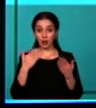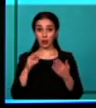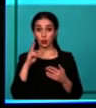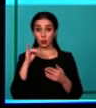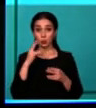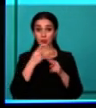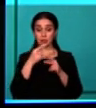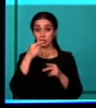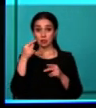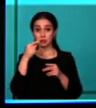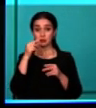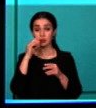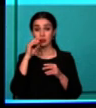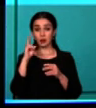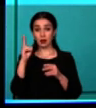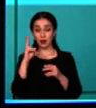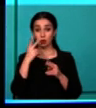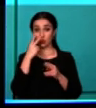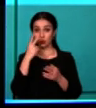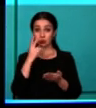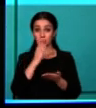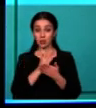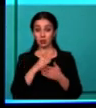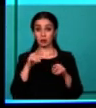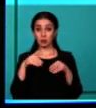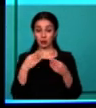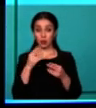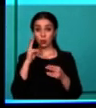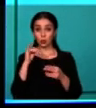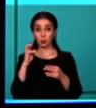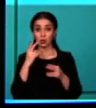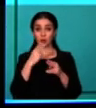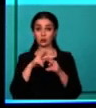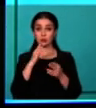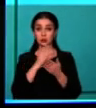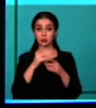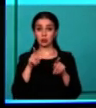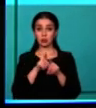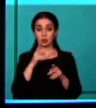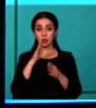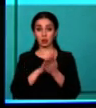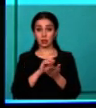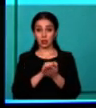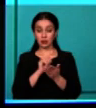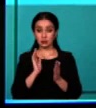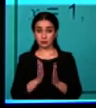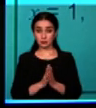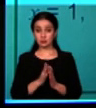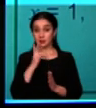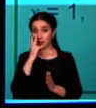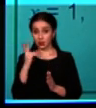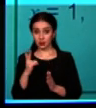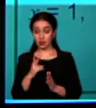x ayru x0 k darajasi ko'rinishida berilgan bo'lsa, ko'pxat k darajali deb ataladi.